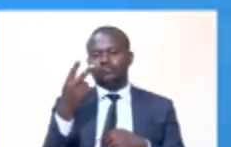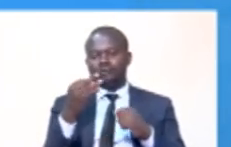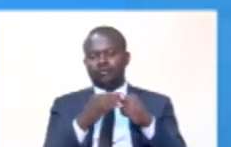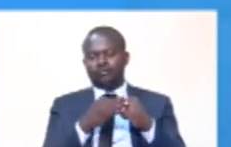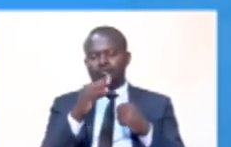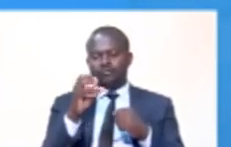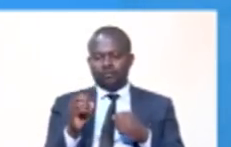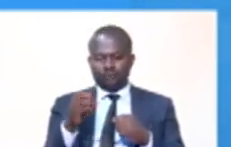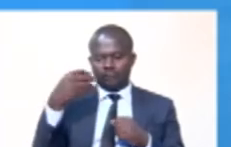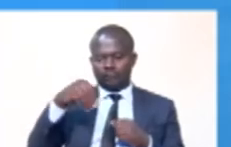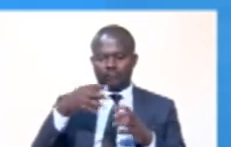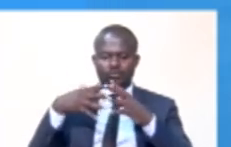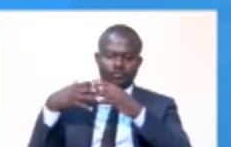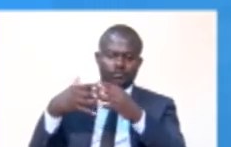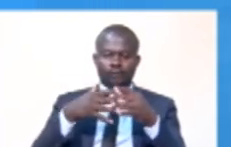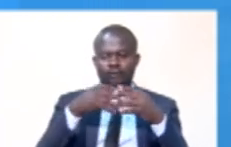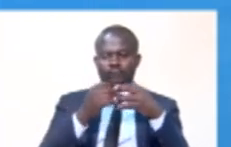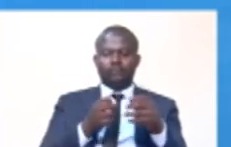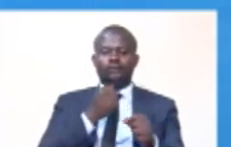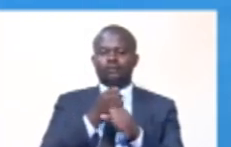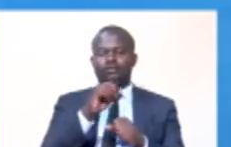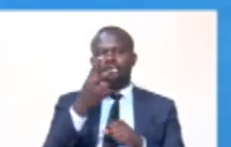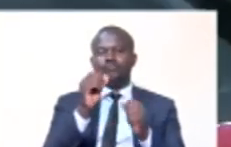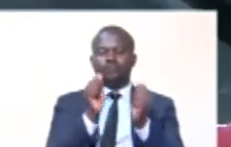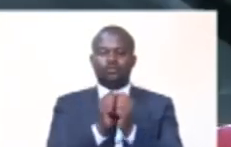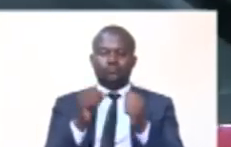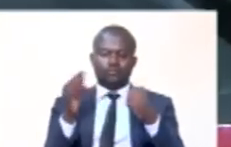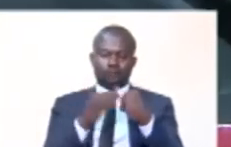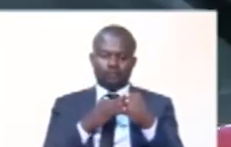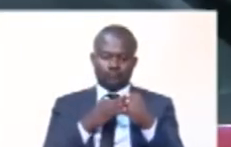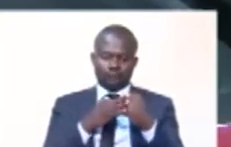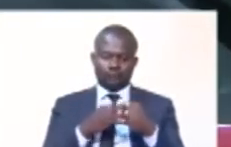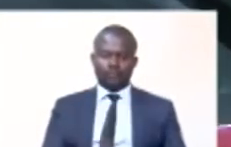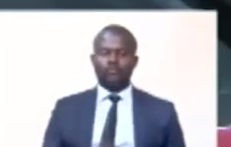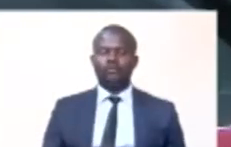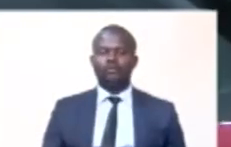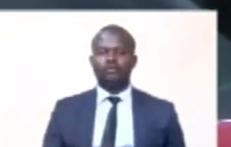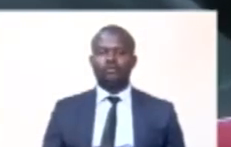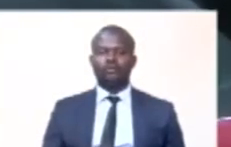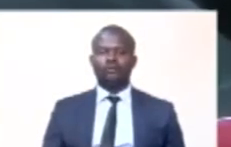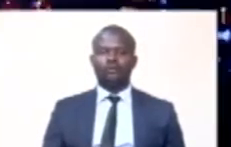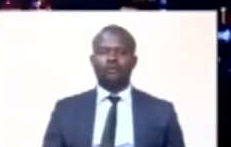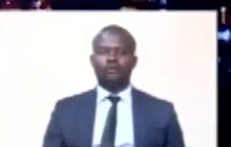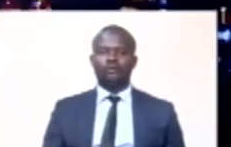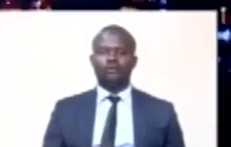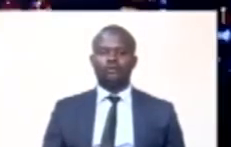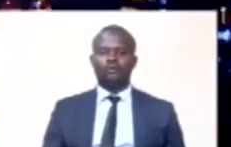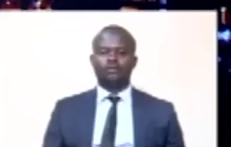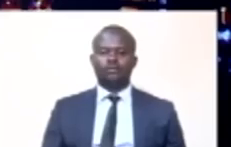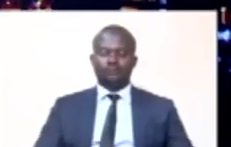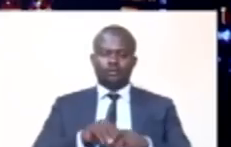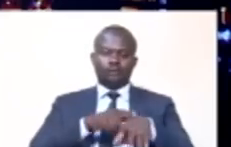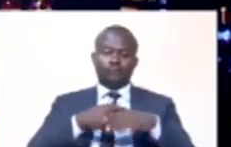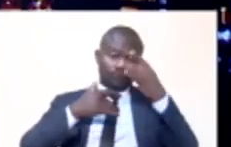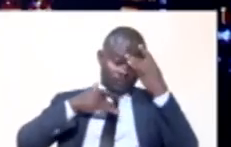$280,000 z'amadolari ya Amerika mu mwaka w'2018. Mbabazi Dorothy, I Kigali. Mu gihe